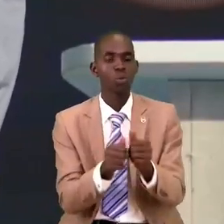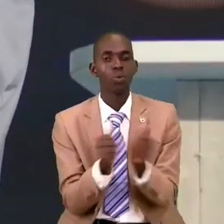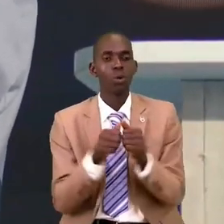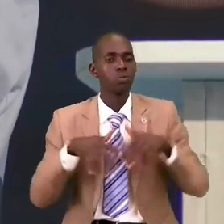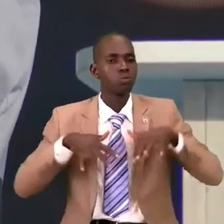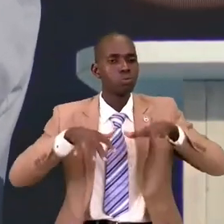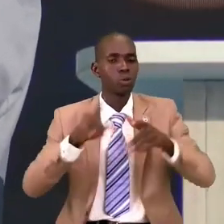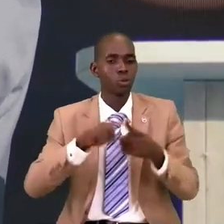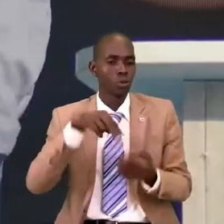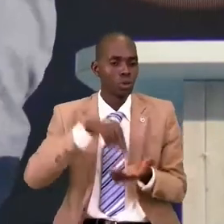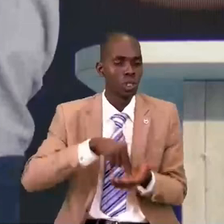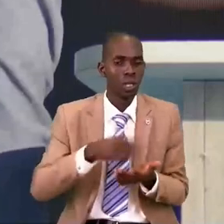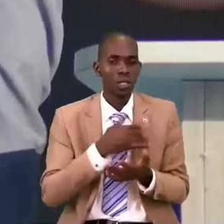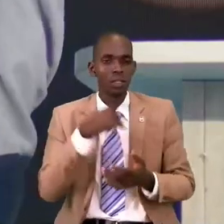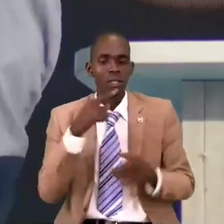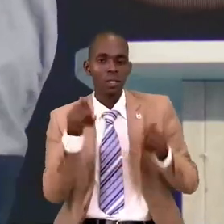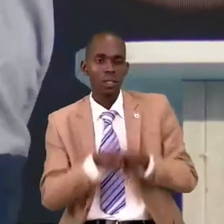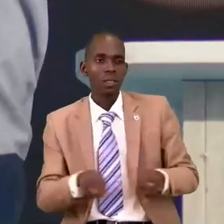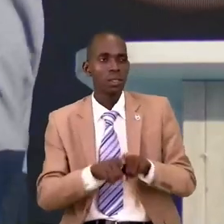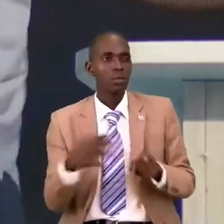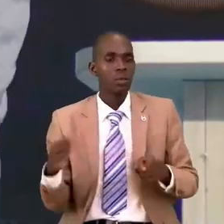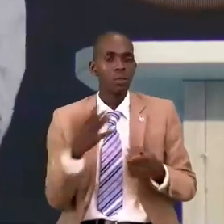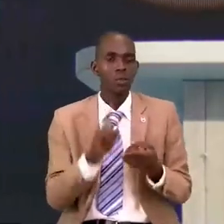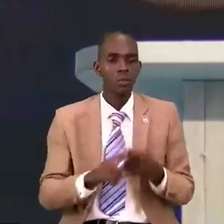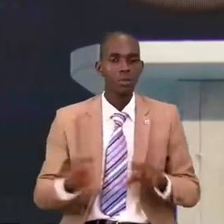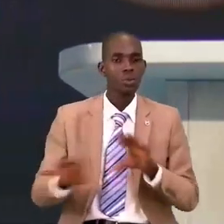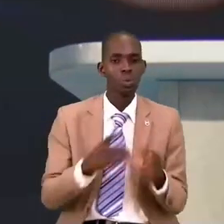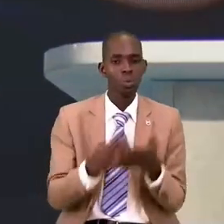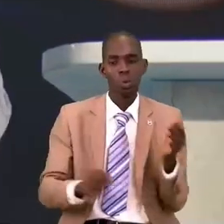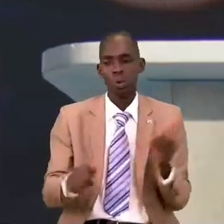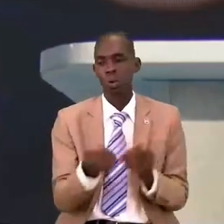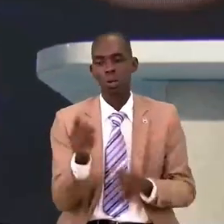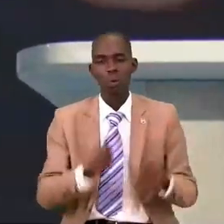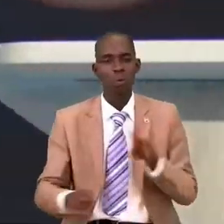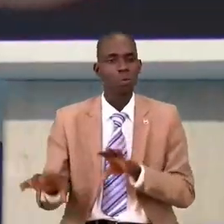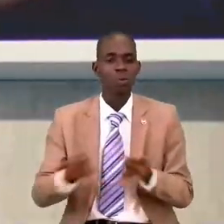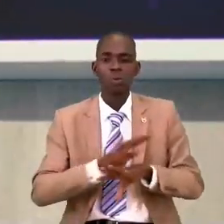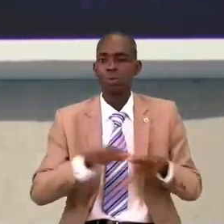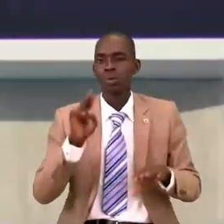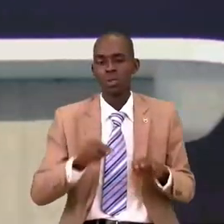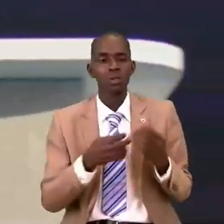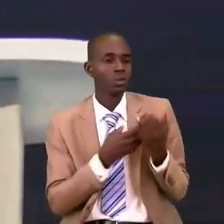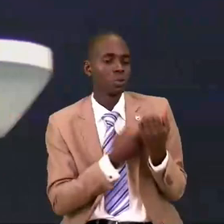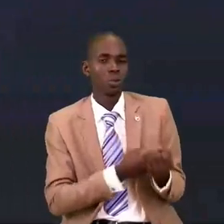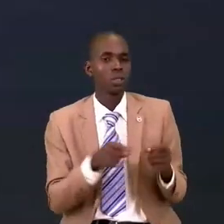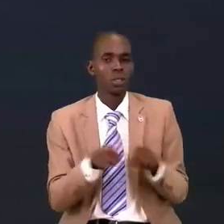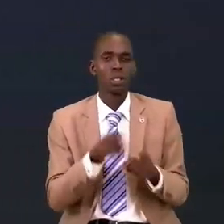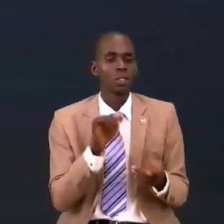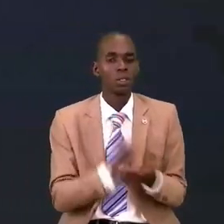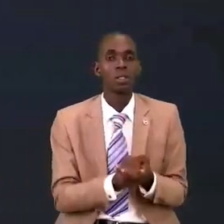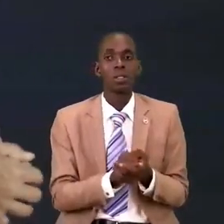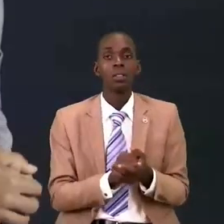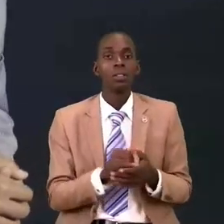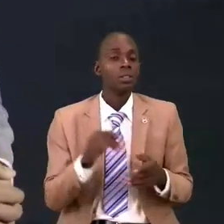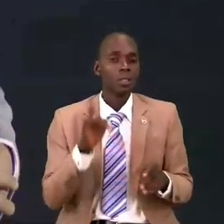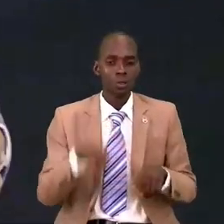qu'ils disent. Et ne pas prendre l'envol comme un aigle. On n'a pas besoin de courage pour